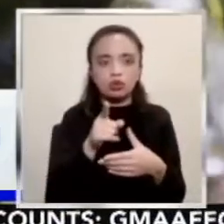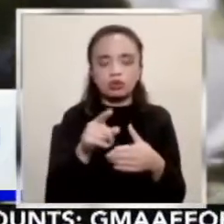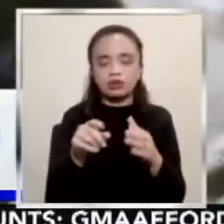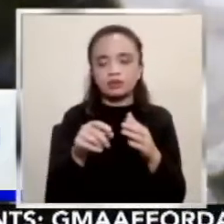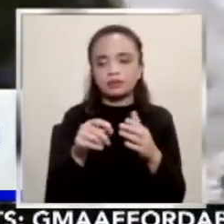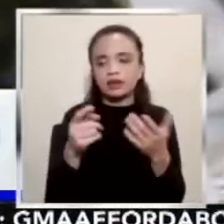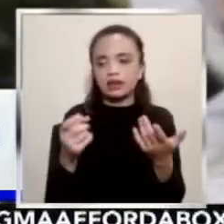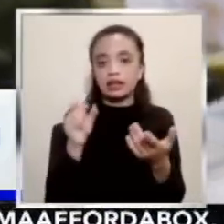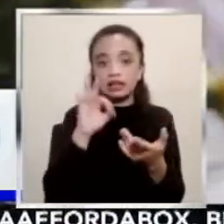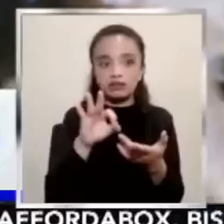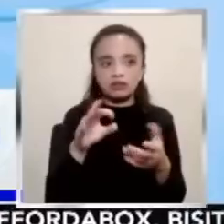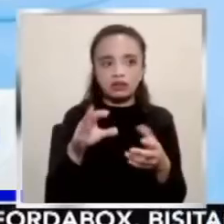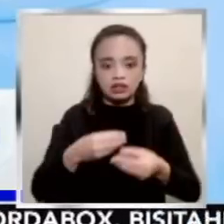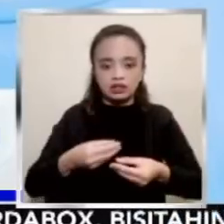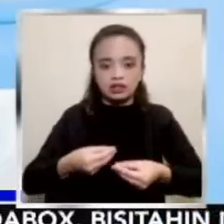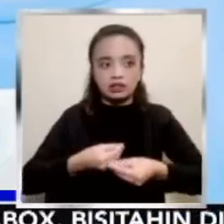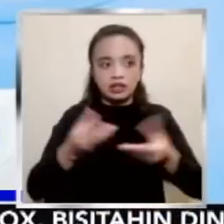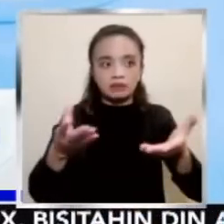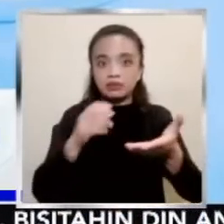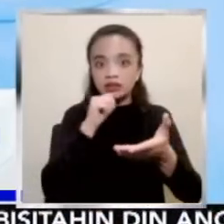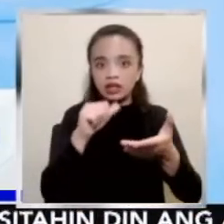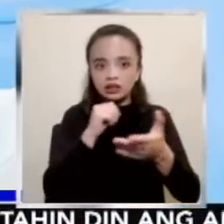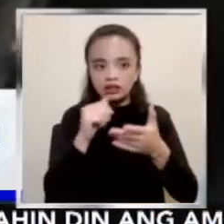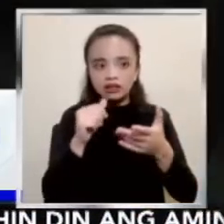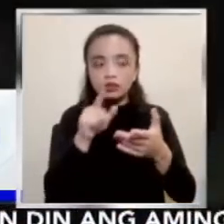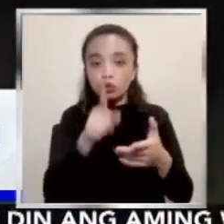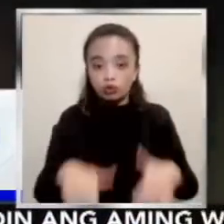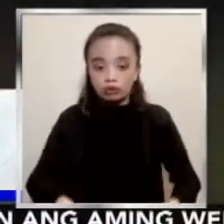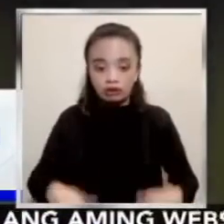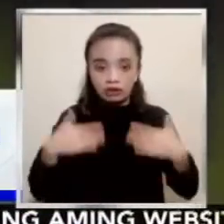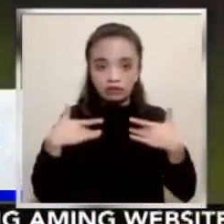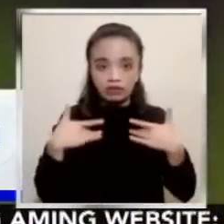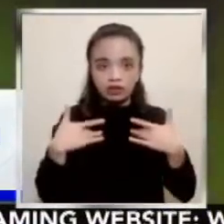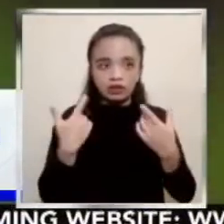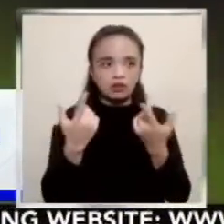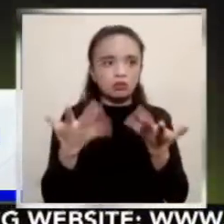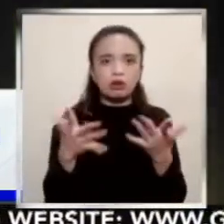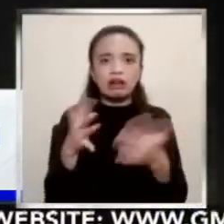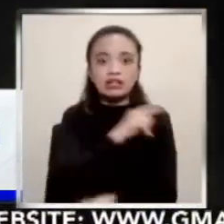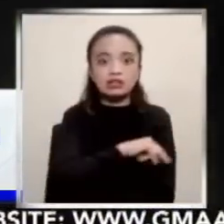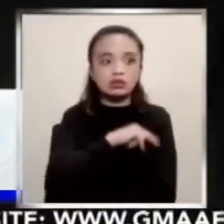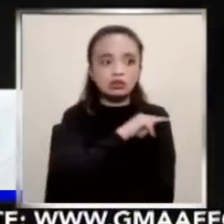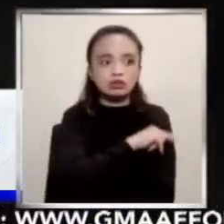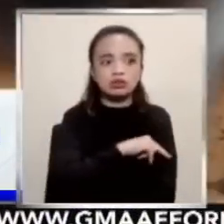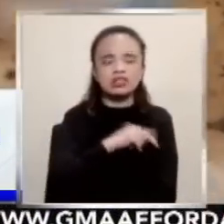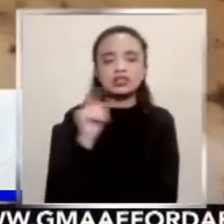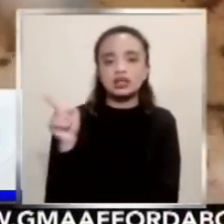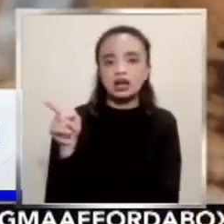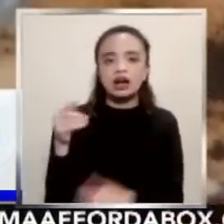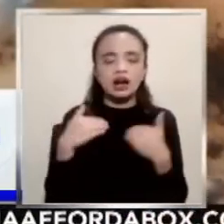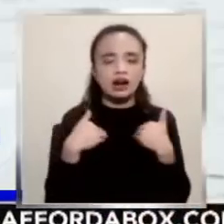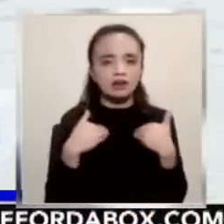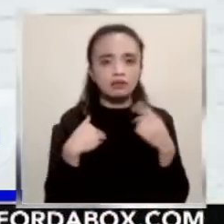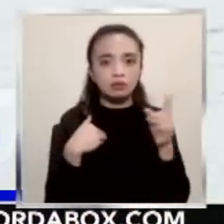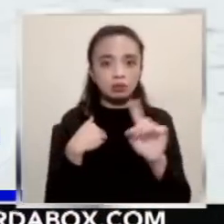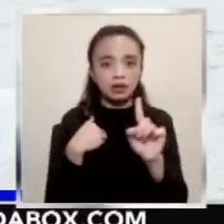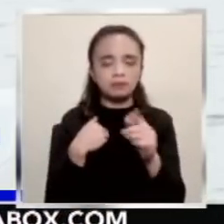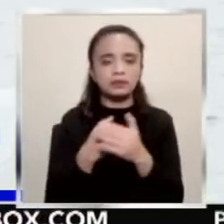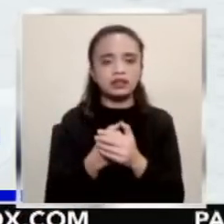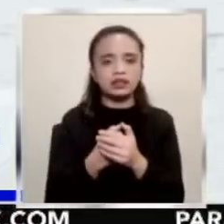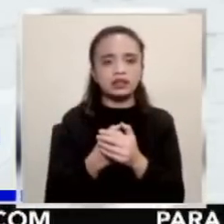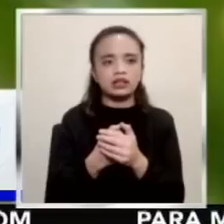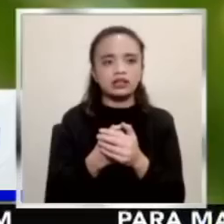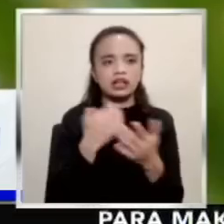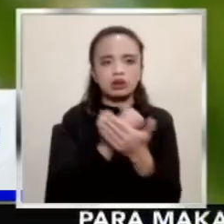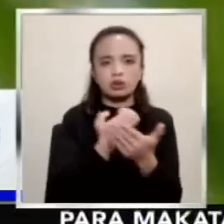released in area na hindi siya taga dun. And wala siyang natural predators. They will actually take over. It creates ecological and economic harm. And there